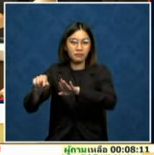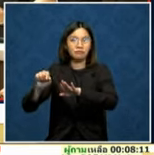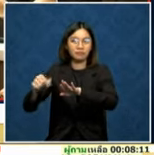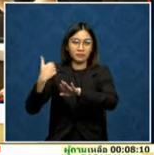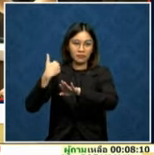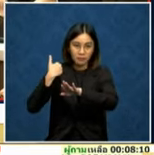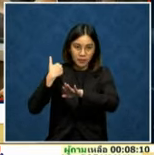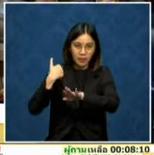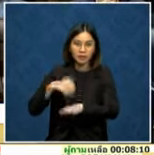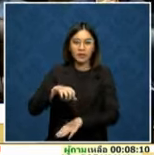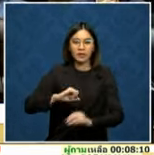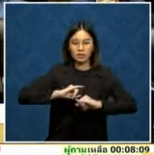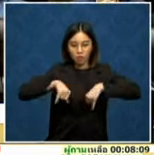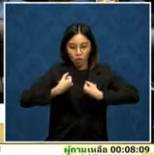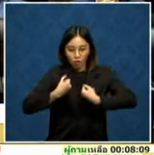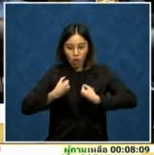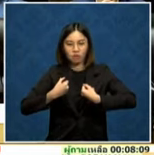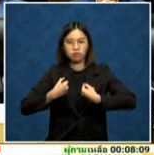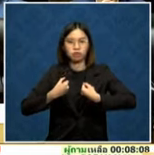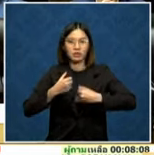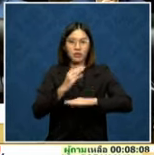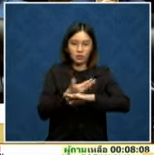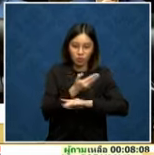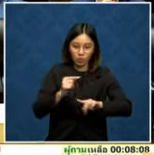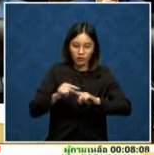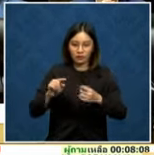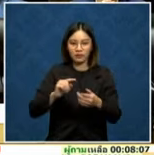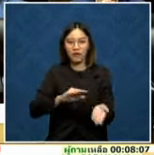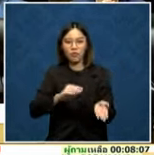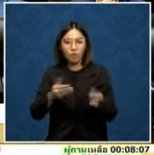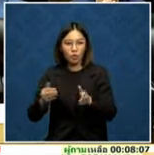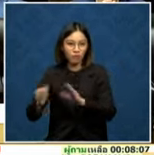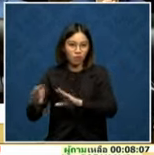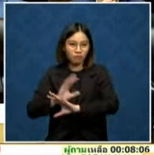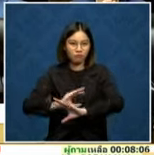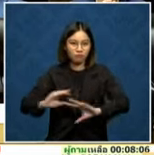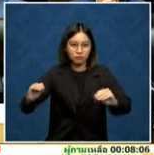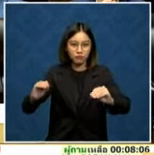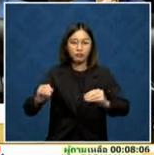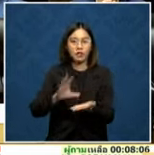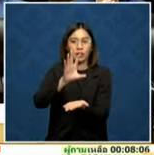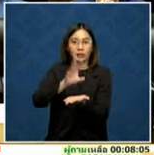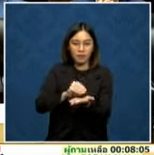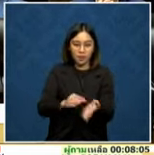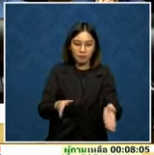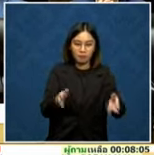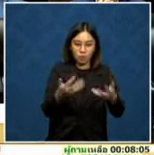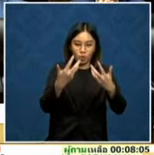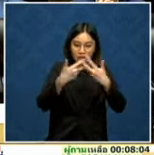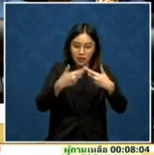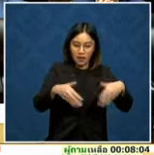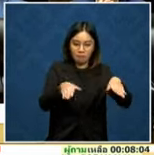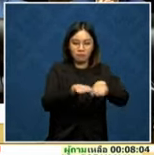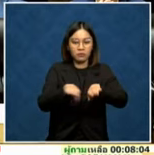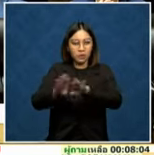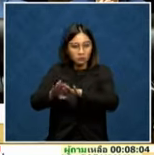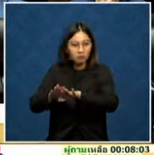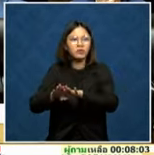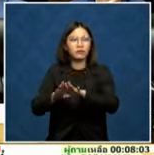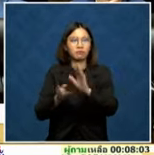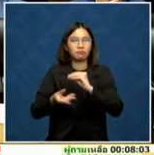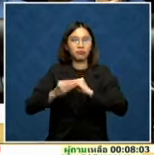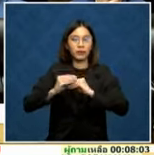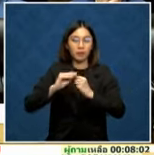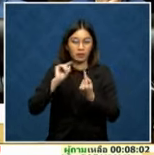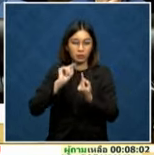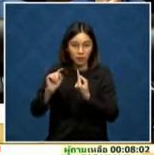นะคะ แล้วกมี SME ทยอย รวมหาย ตายจากกนไปรอลอกใหญ่นะคะข้อมูลการปิดโงงานอุสาหกรรม มนเร่งตัวขึ้นตั้